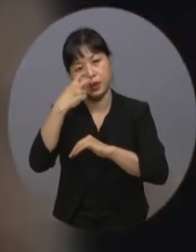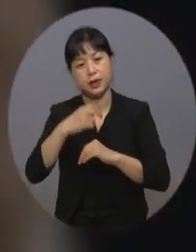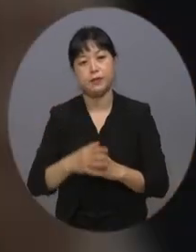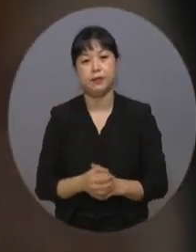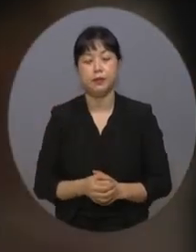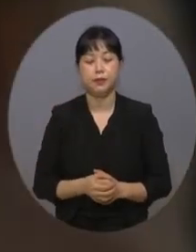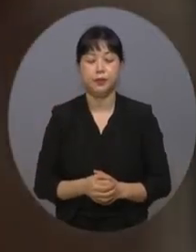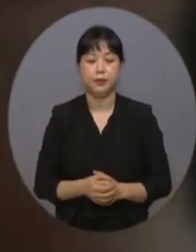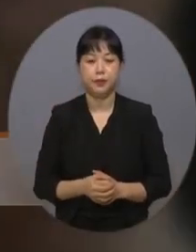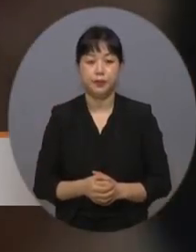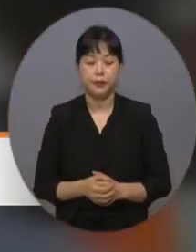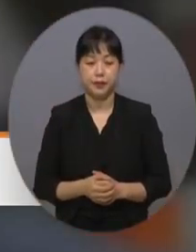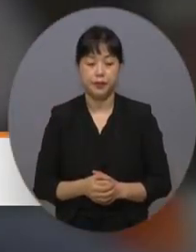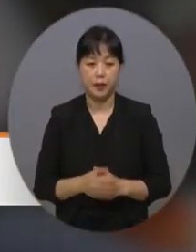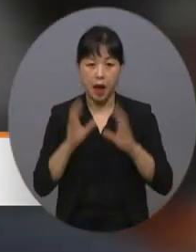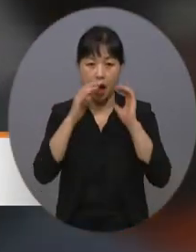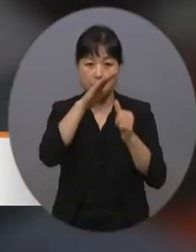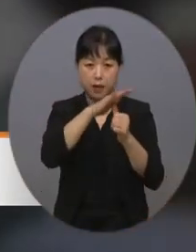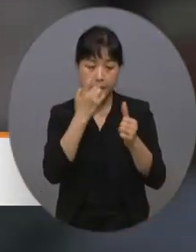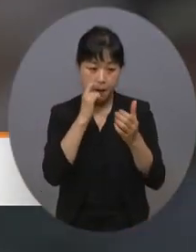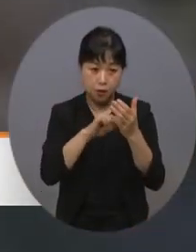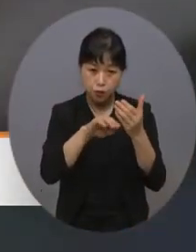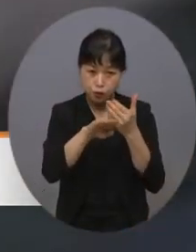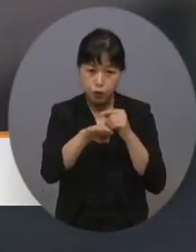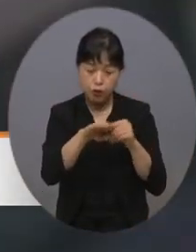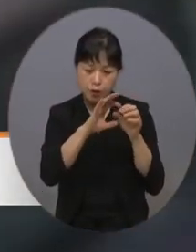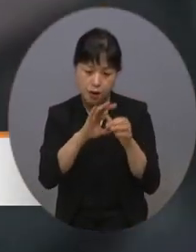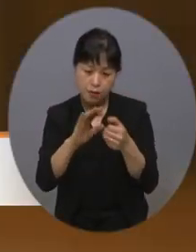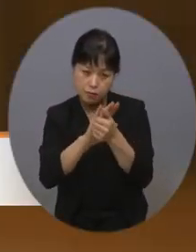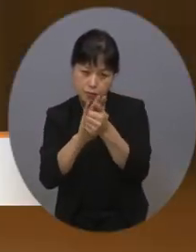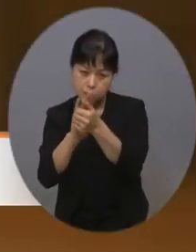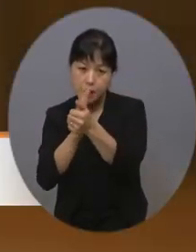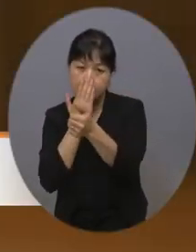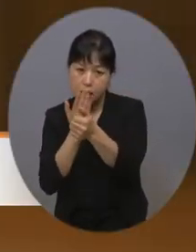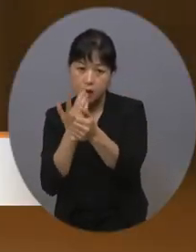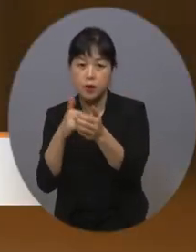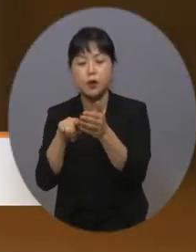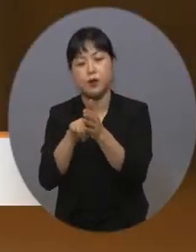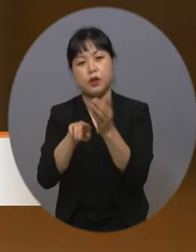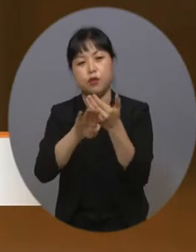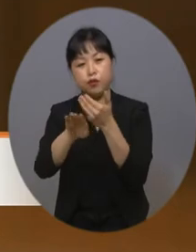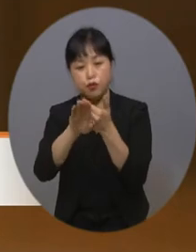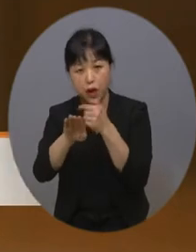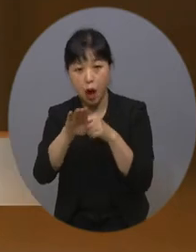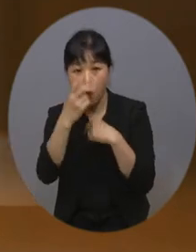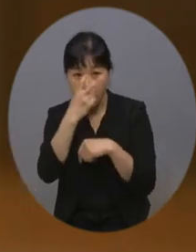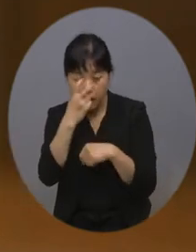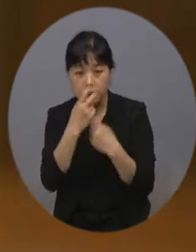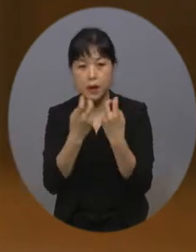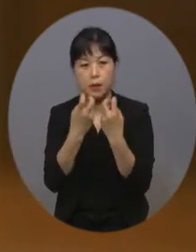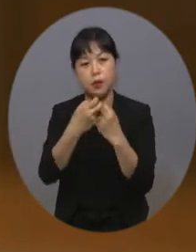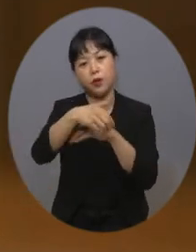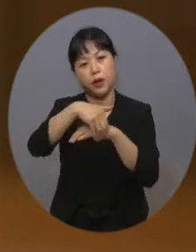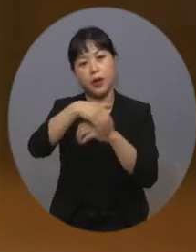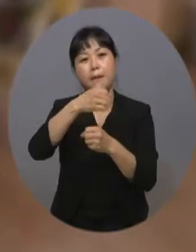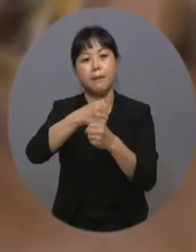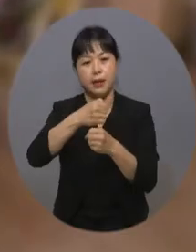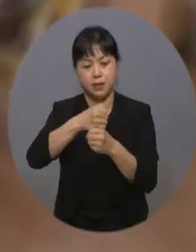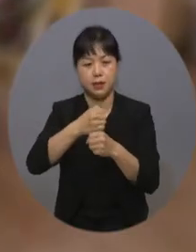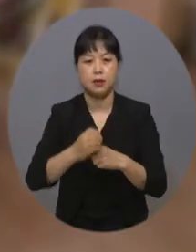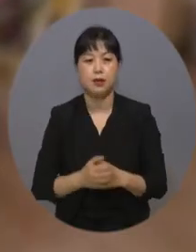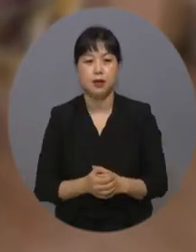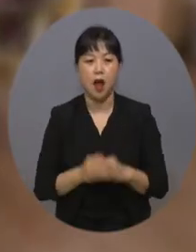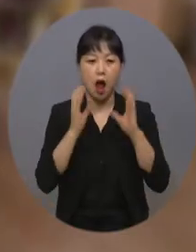위기아동을 발굴한 뒤에도 지속적인 돌봄이 이뤄질 수 있도록 사례관리 체계도 구축할 계획입니다.